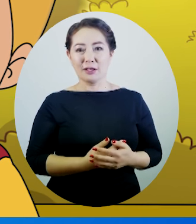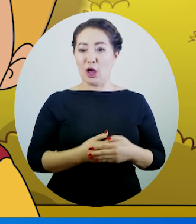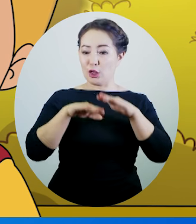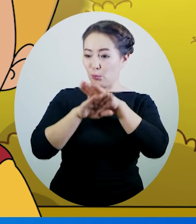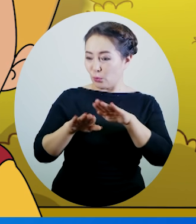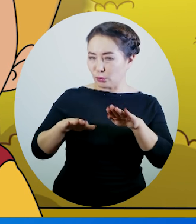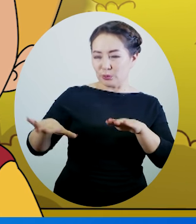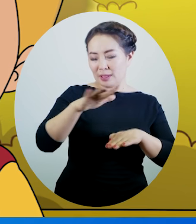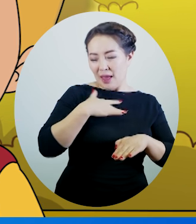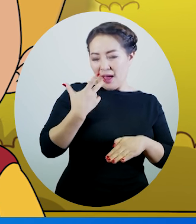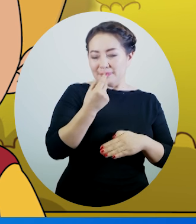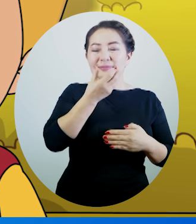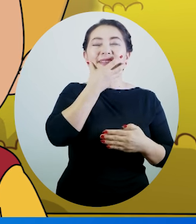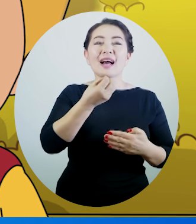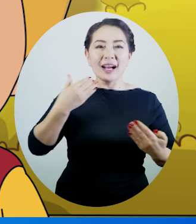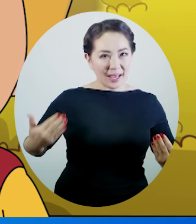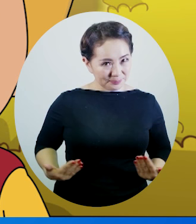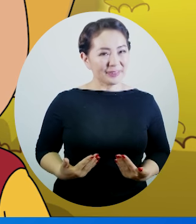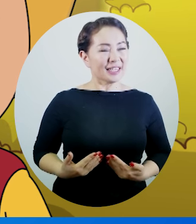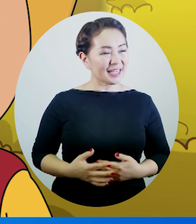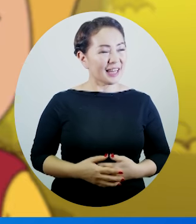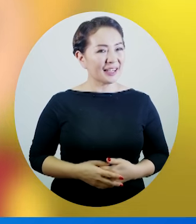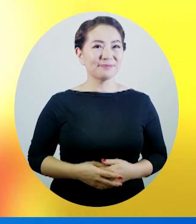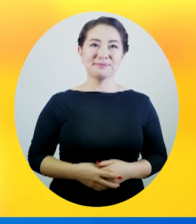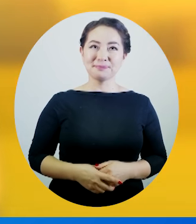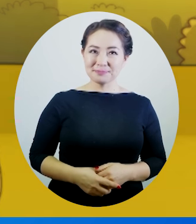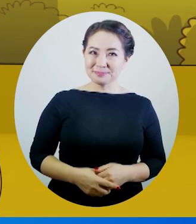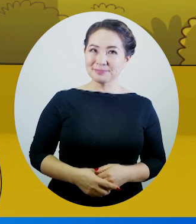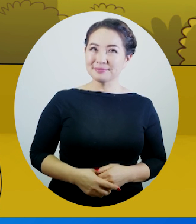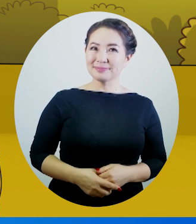Баярлалаа танд. Одоо хүүхдүүдтэйгээ сайхан амьдрнаа.